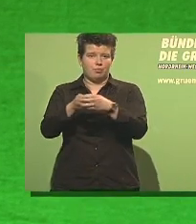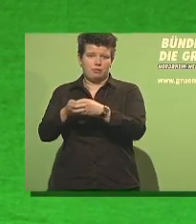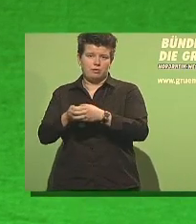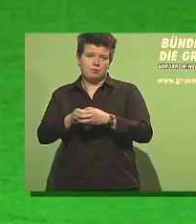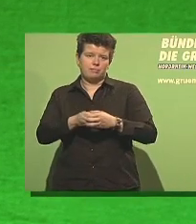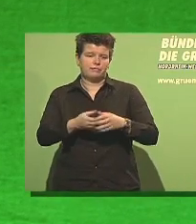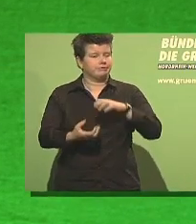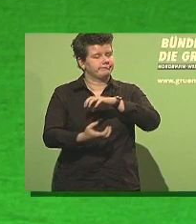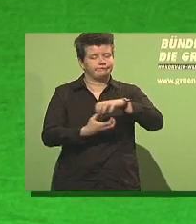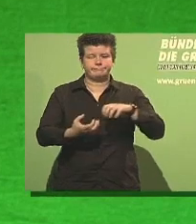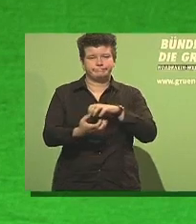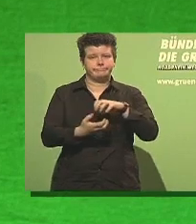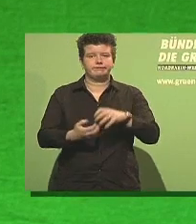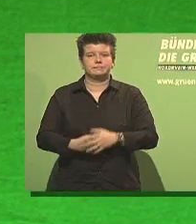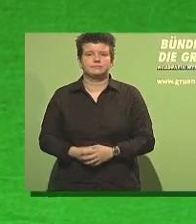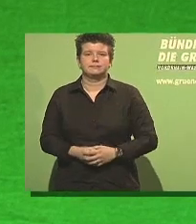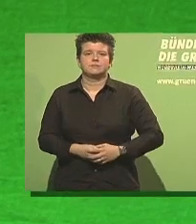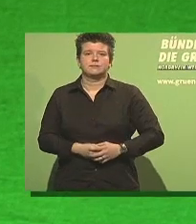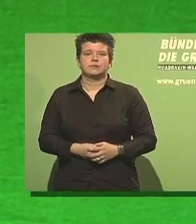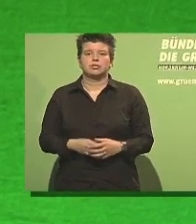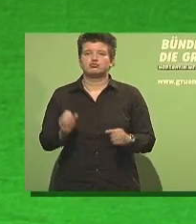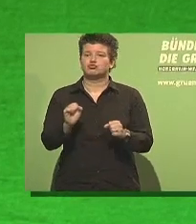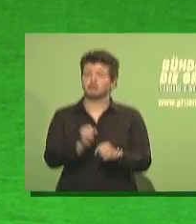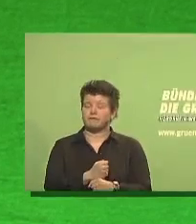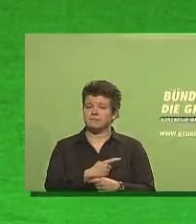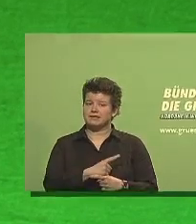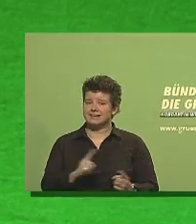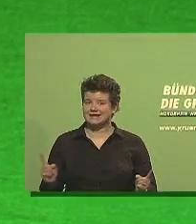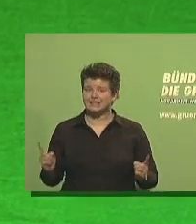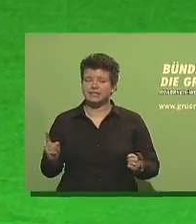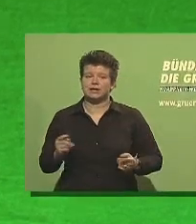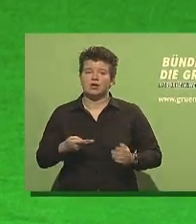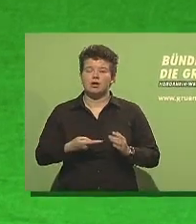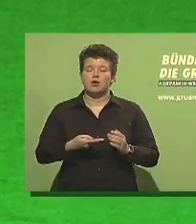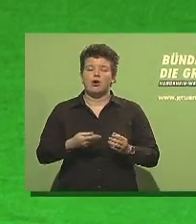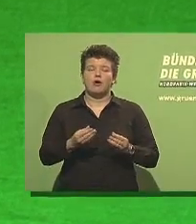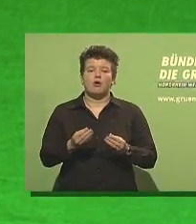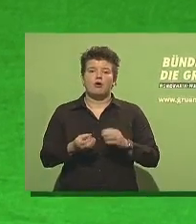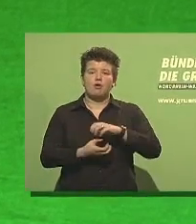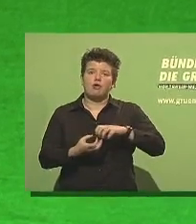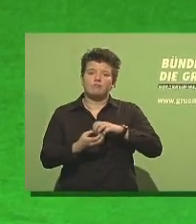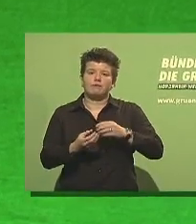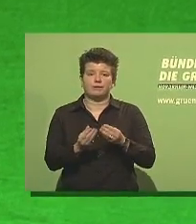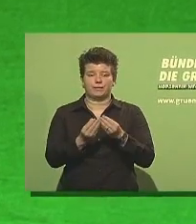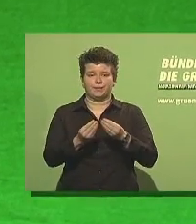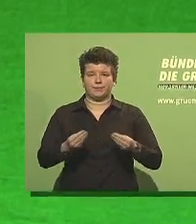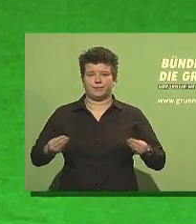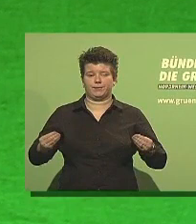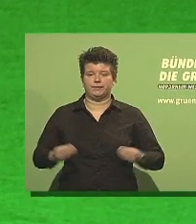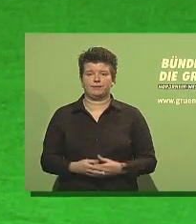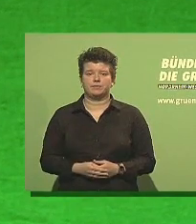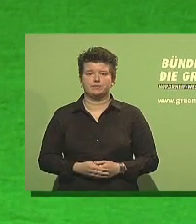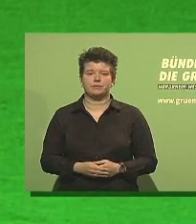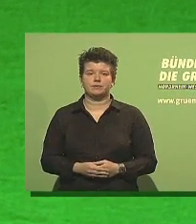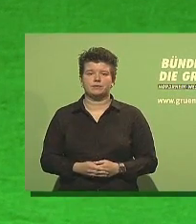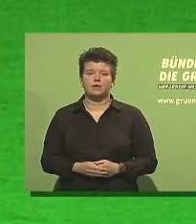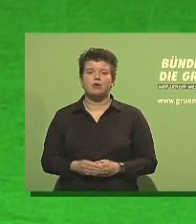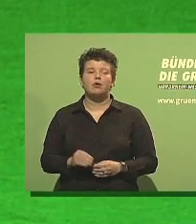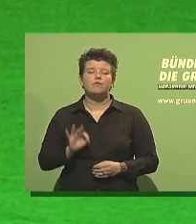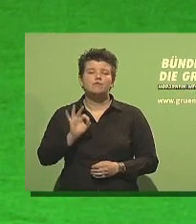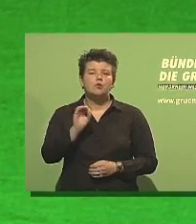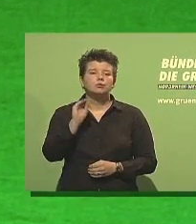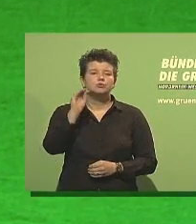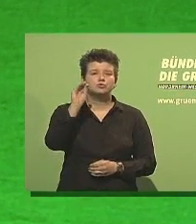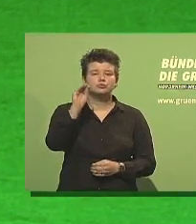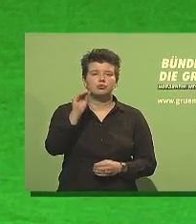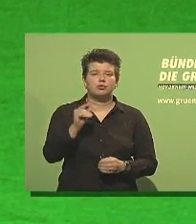der zivilen Konfliktprävention, der Konfliktnachsorge in reale, wirksame Konzepte umzusetzen.